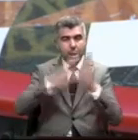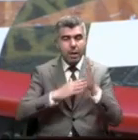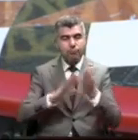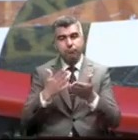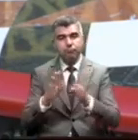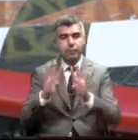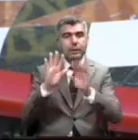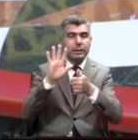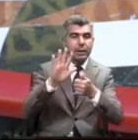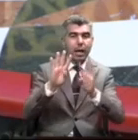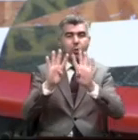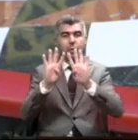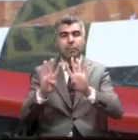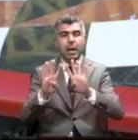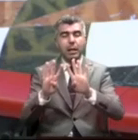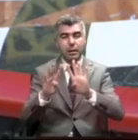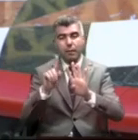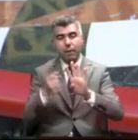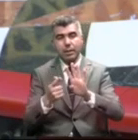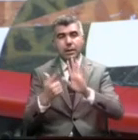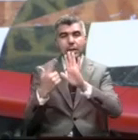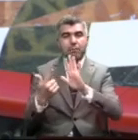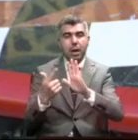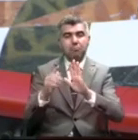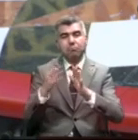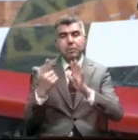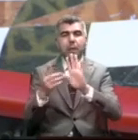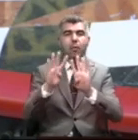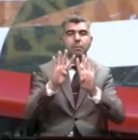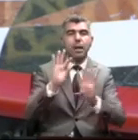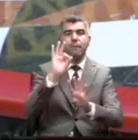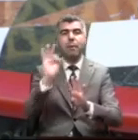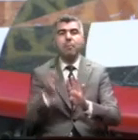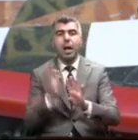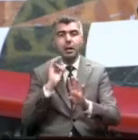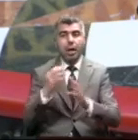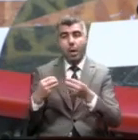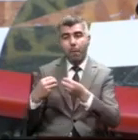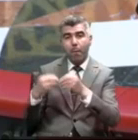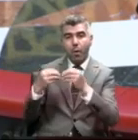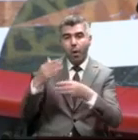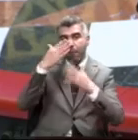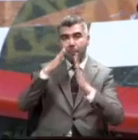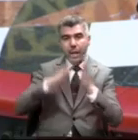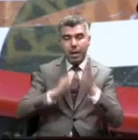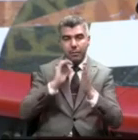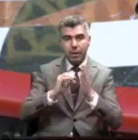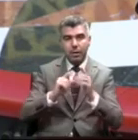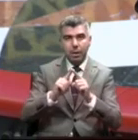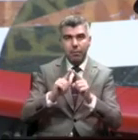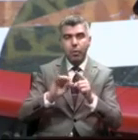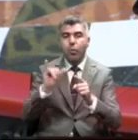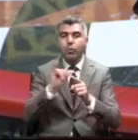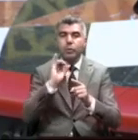وثمانين فاصله ثمانيه يعني 87% ديال حجم الصادرات ديال المغرب هي صادرات